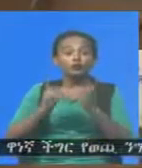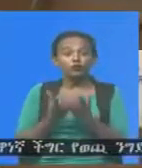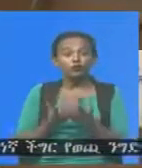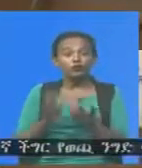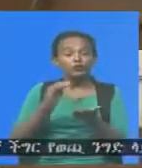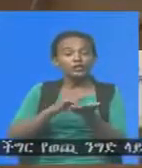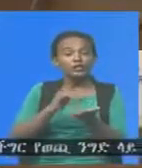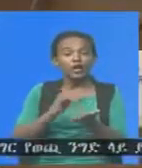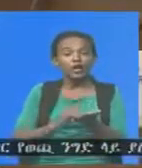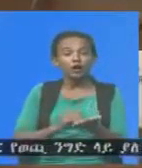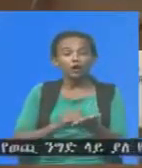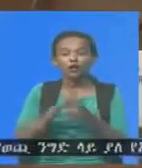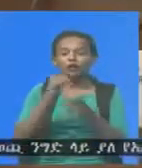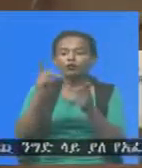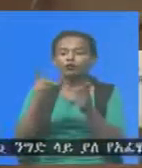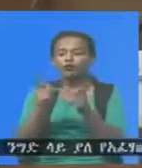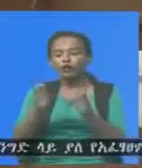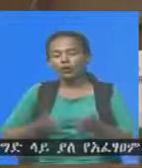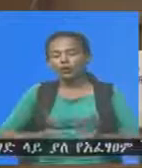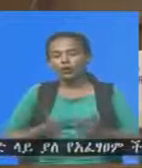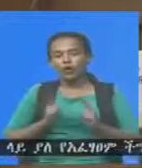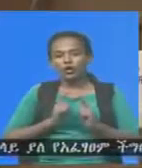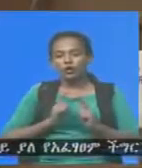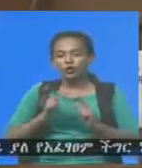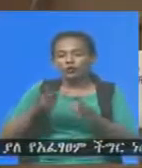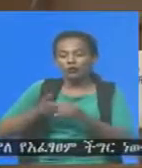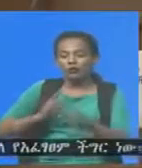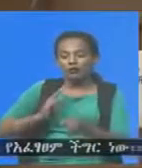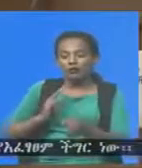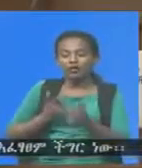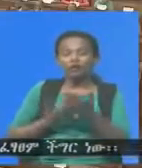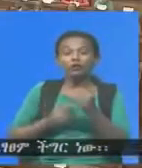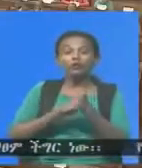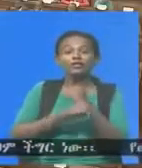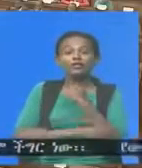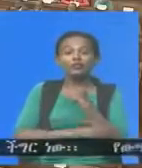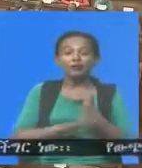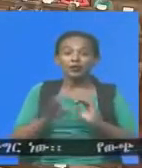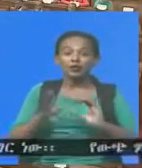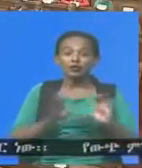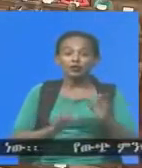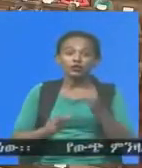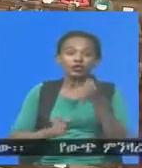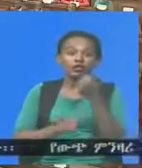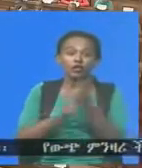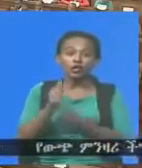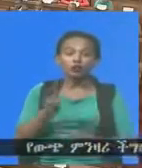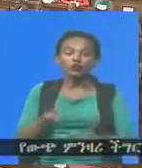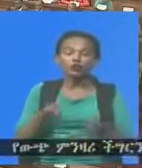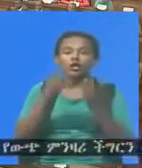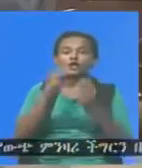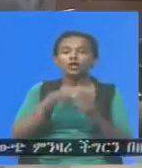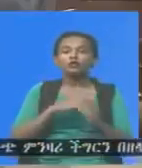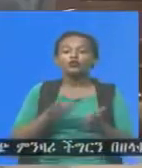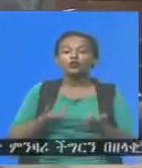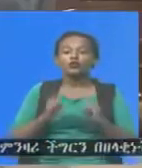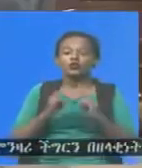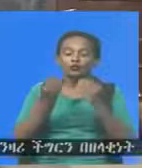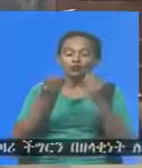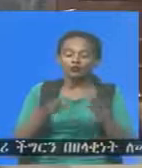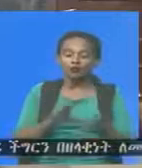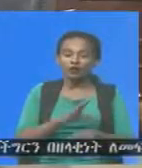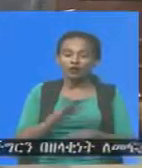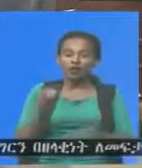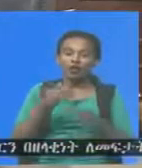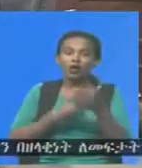በተደጋጋሚ ከቀያቸው በመፈናቀል መቸገር፣ ብሔርን መሰረት ባደረጉ ጥቃቶች በርካታ የሰው ህይወት መጥፋትና